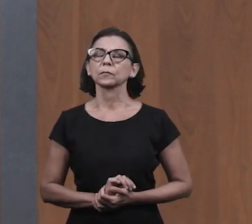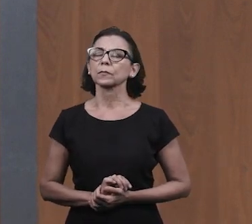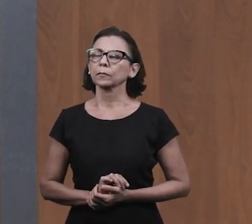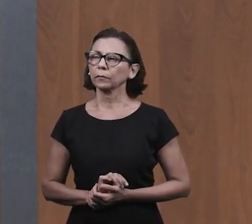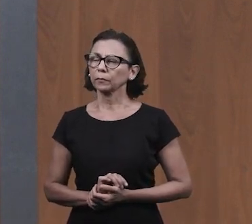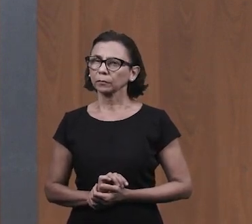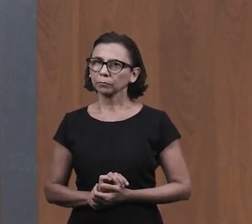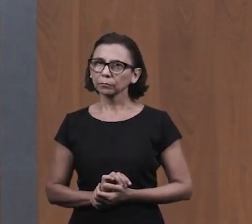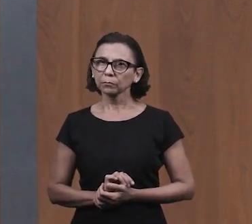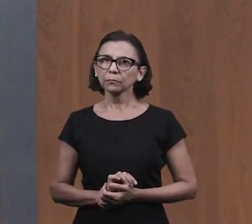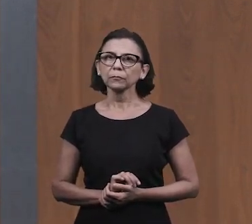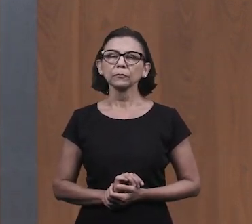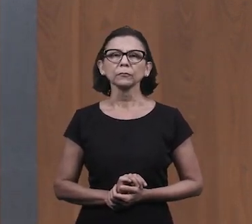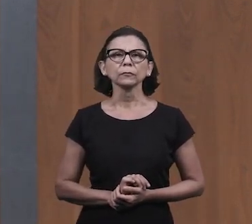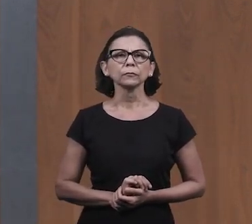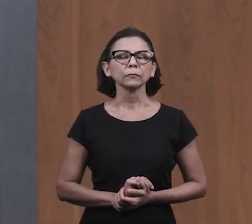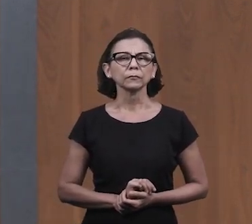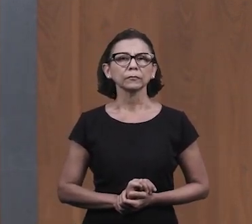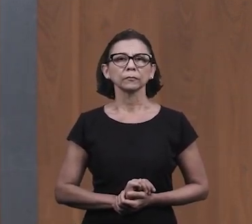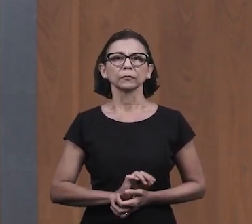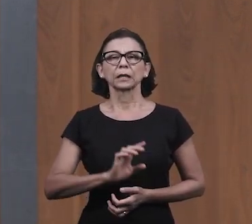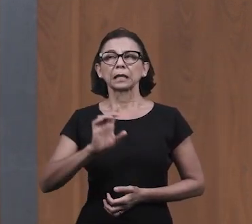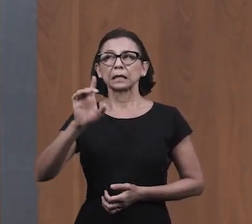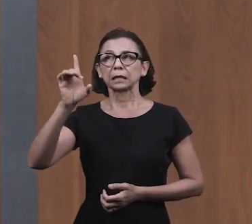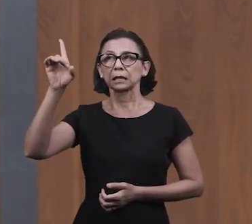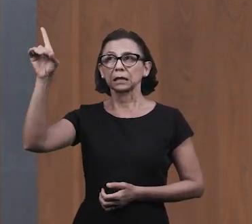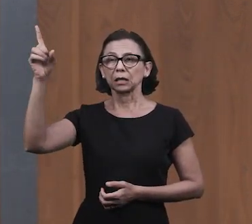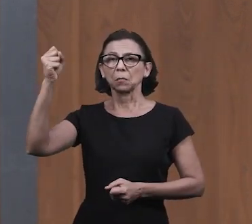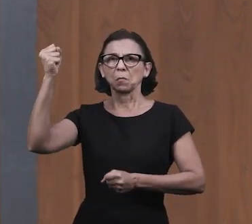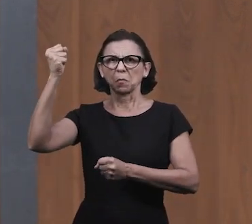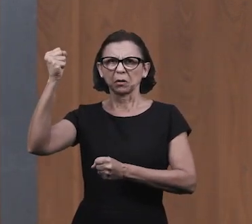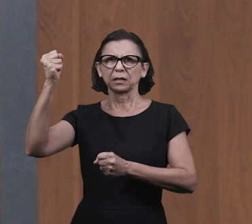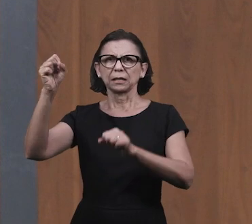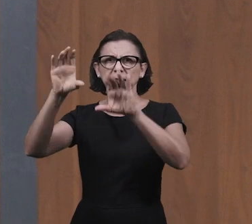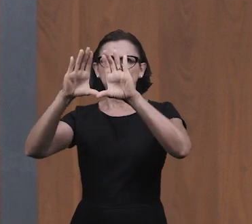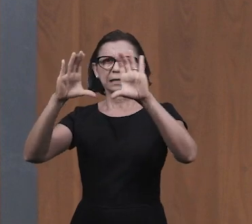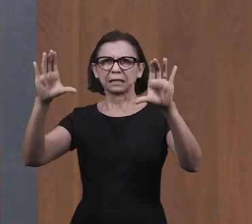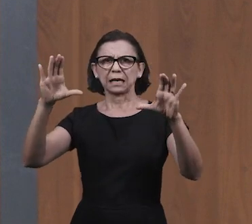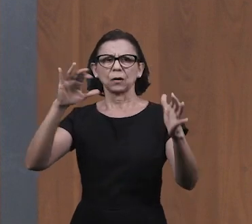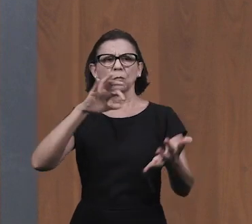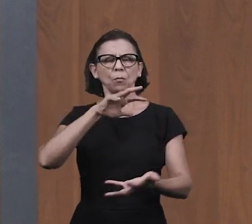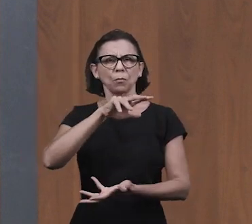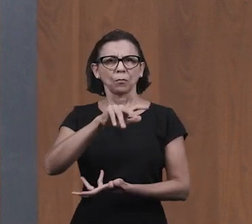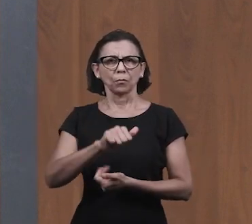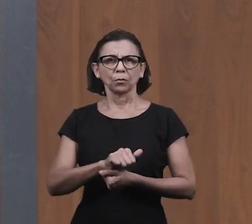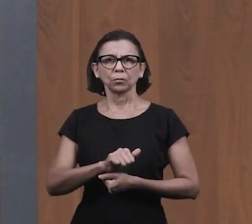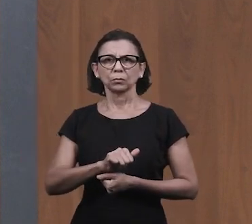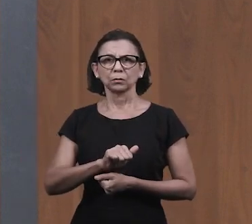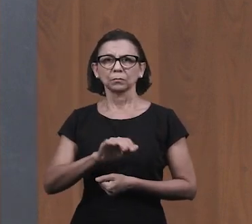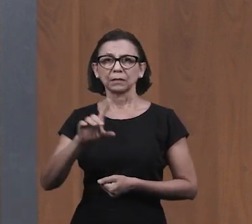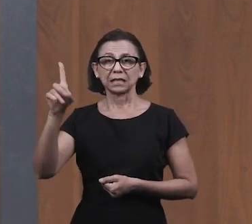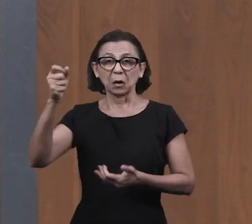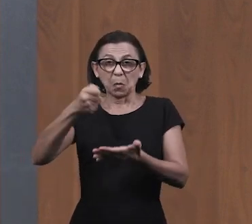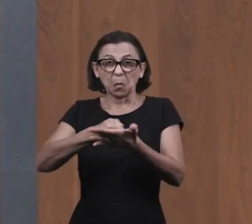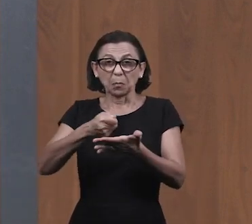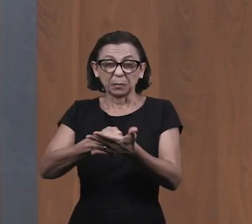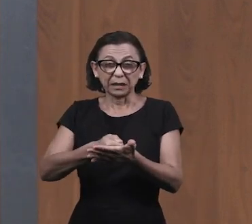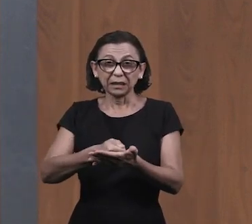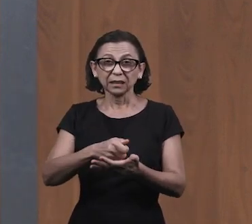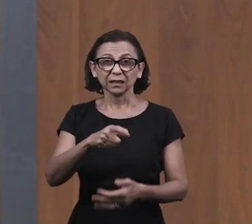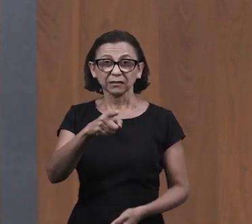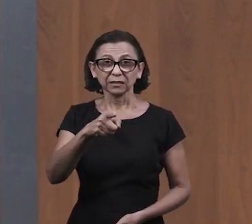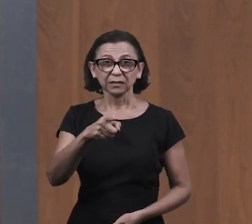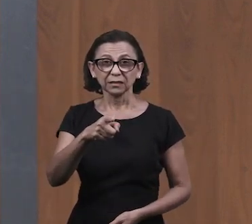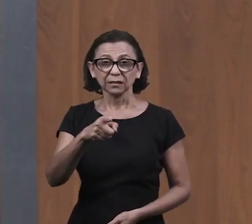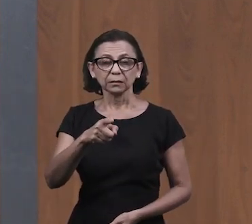Malgré le fait d'avoir tout le pouvoir au ciel et à la terre, Dieu, il nous oblige à rien. Il veut